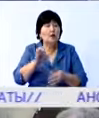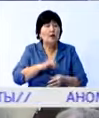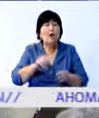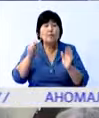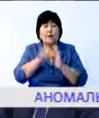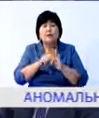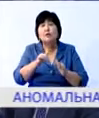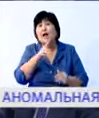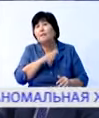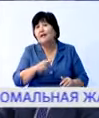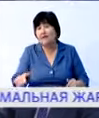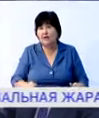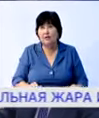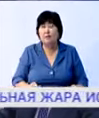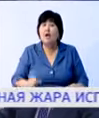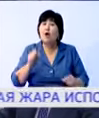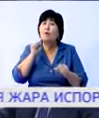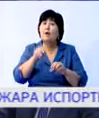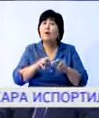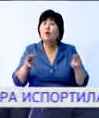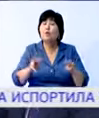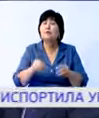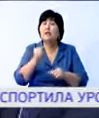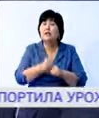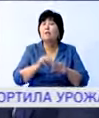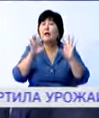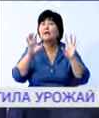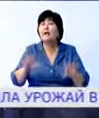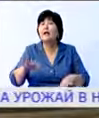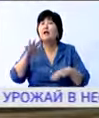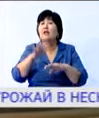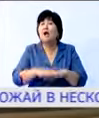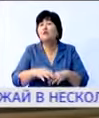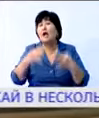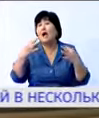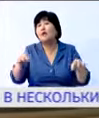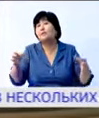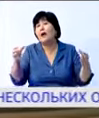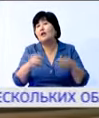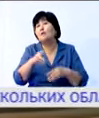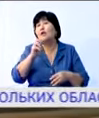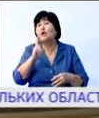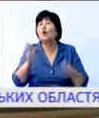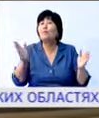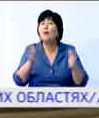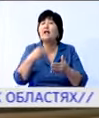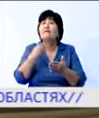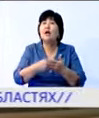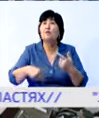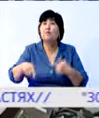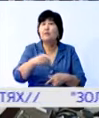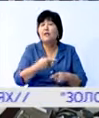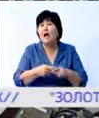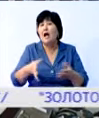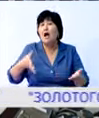на проверки. Поручаю правительству разработать законодательную основу освобождения компаний микро- и малого бизнеса